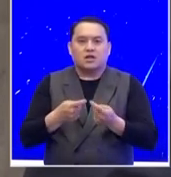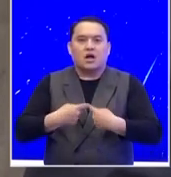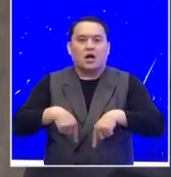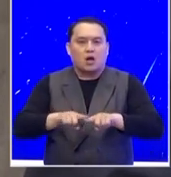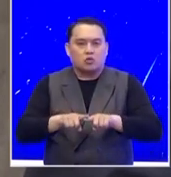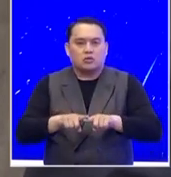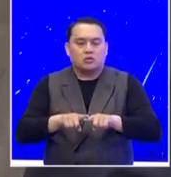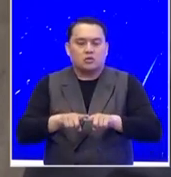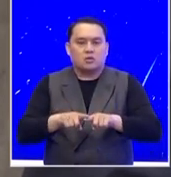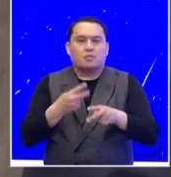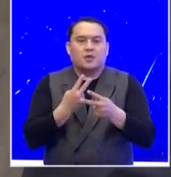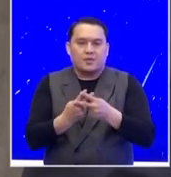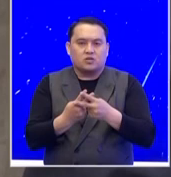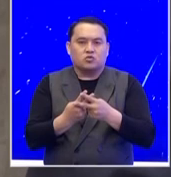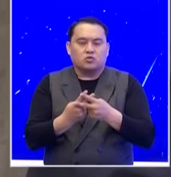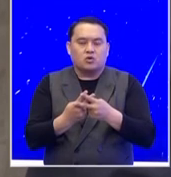колонии